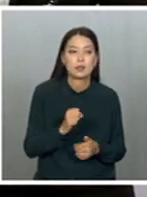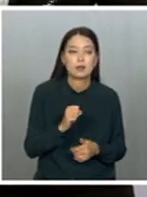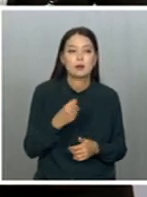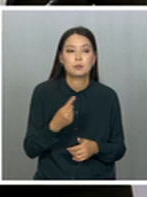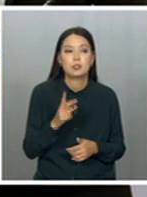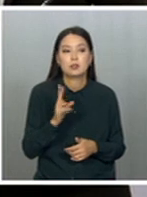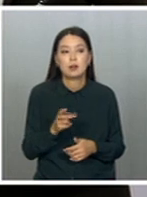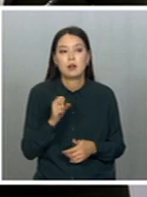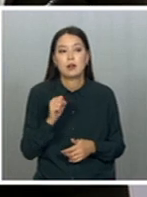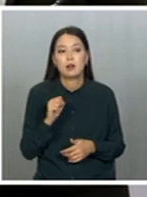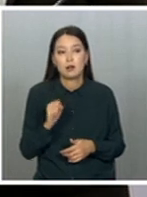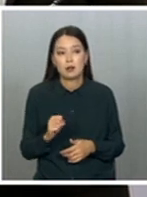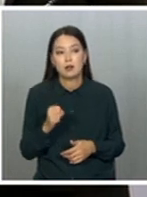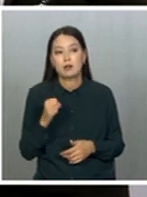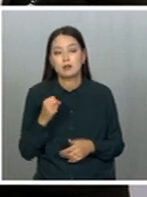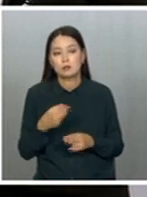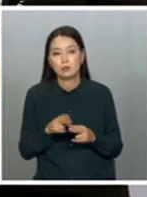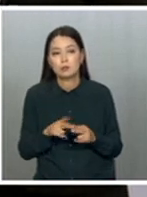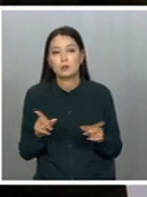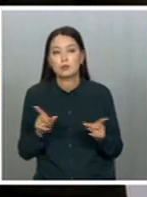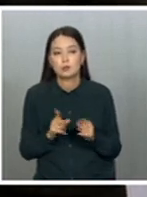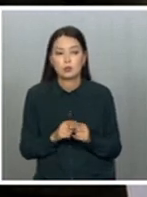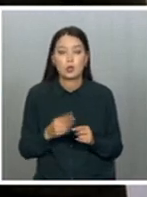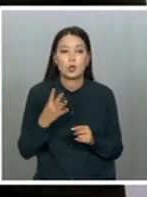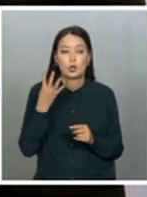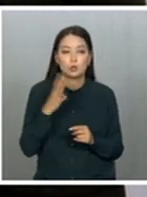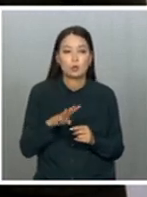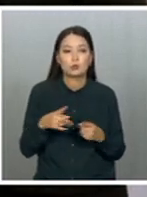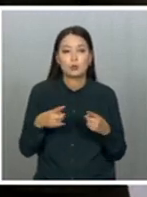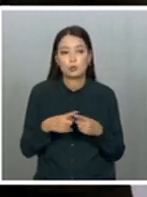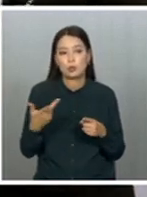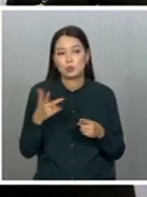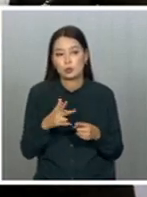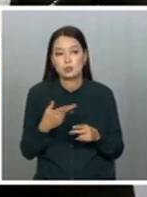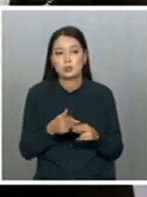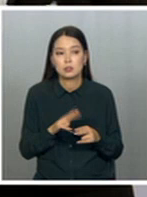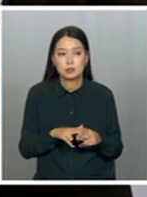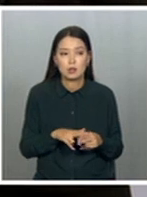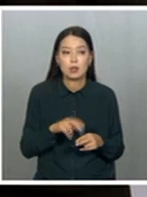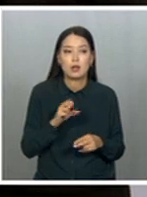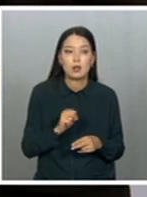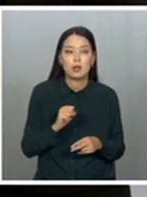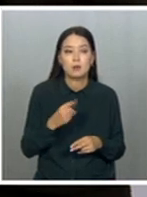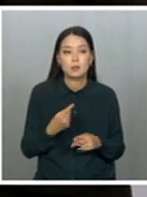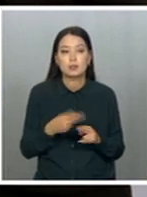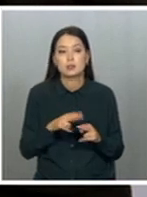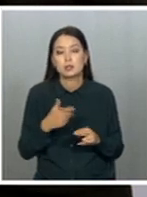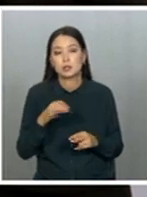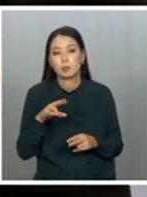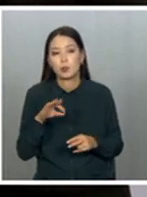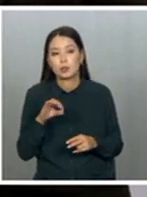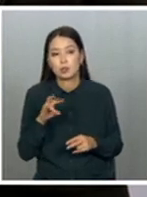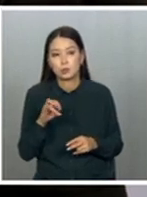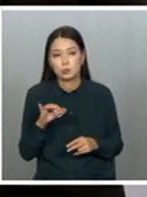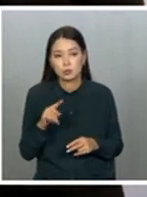бұрышын қарастырайық. Ол тік бұрышты үш бұрыш. А, А бір, ол гипотенуза. Сонда А, А